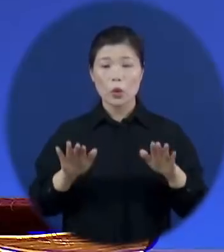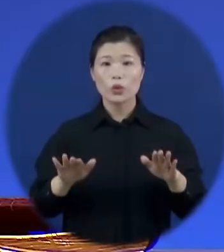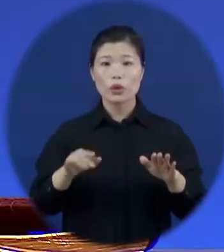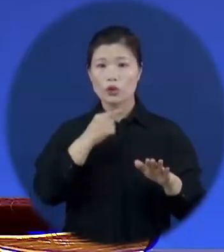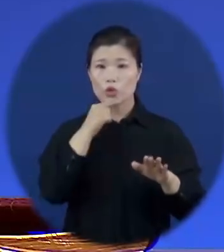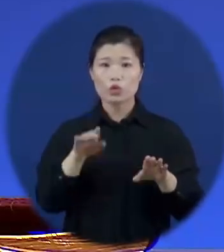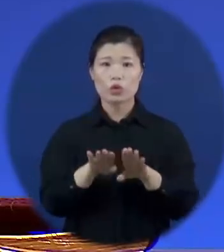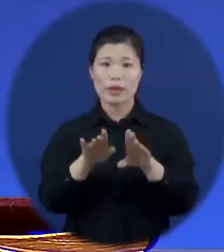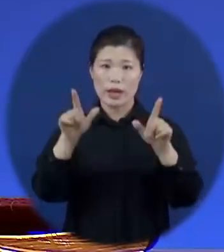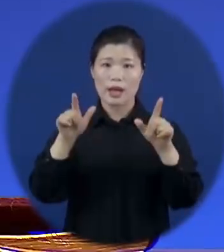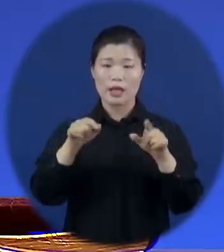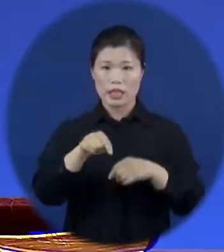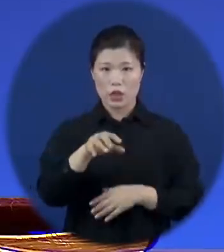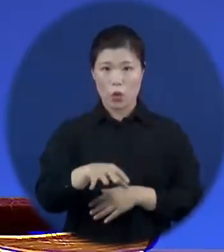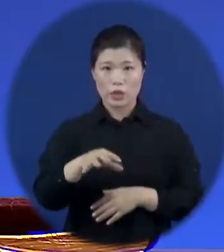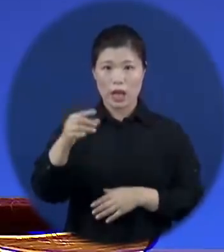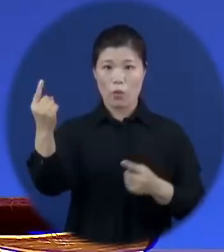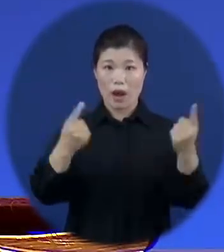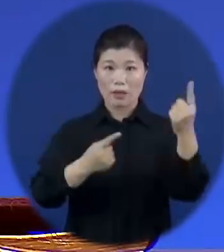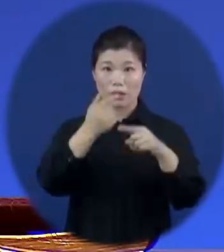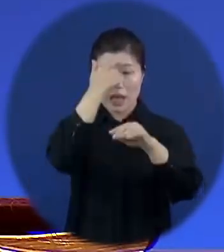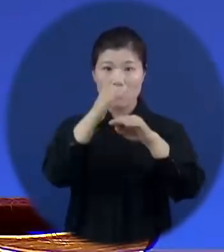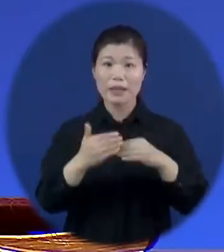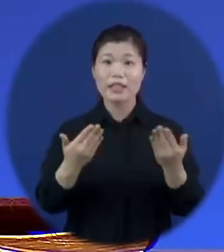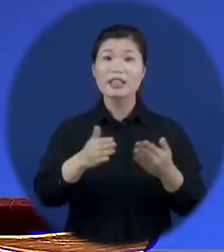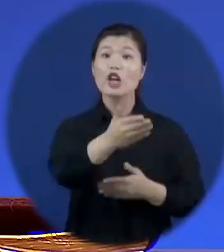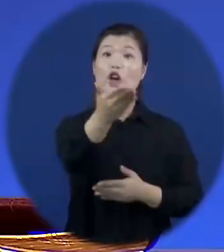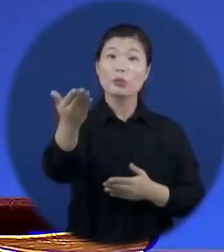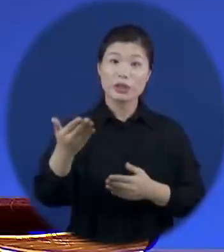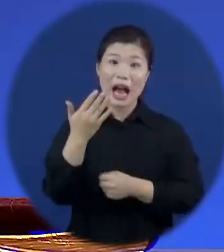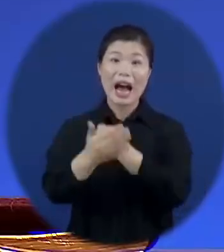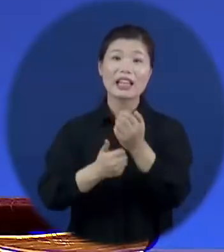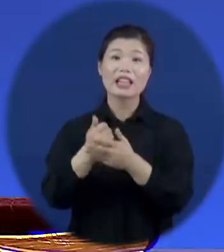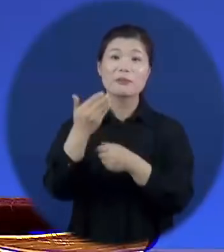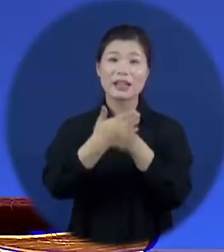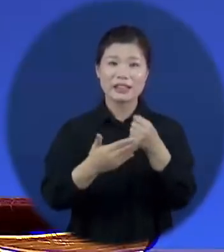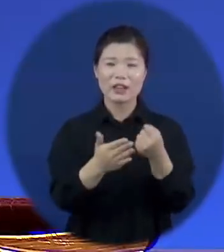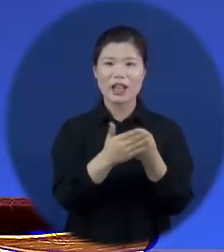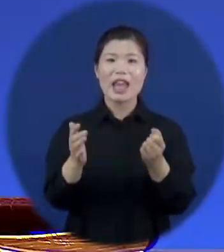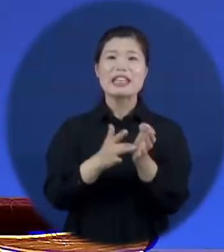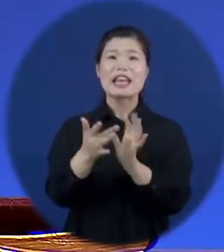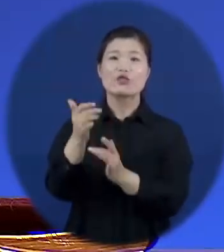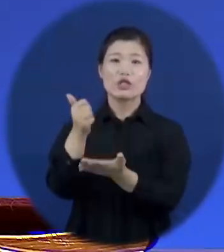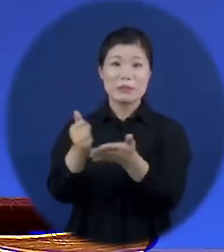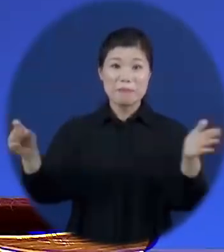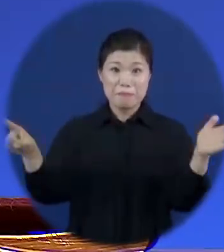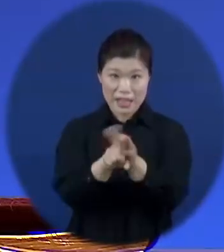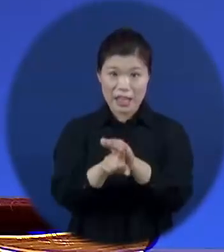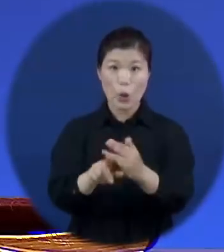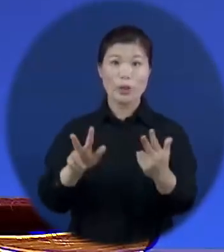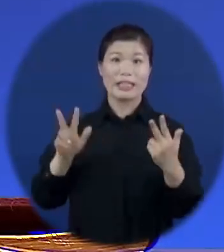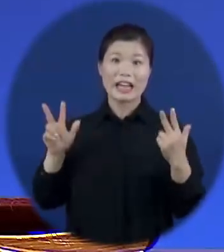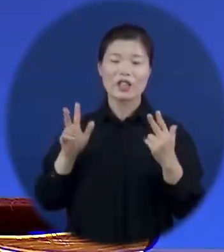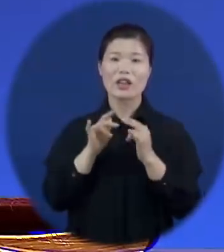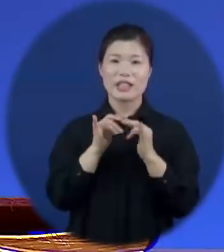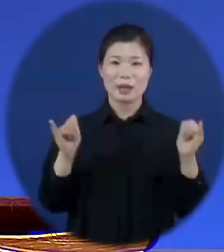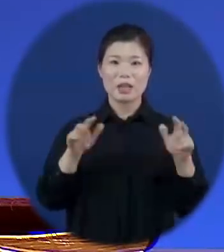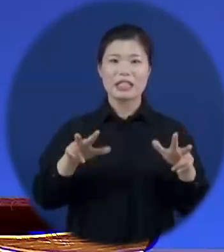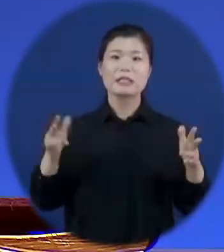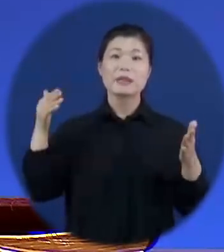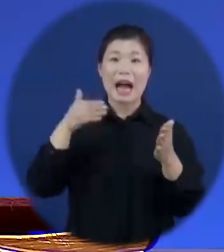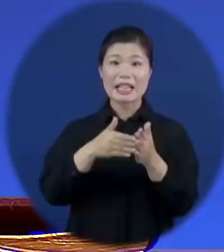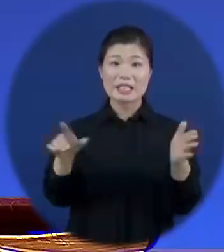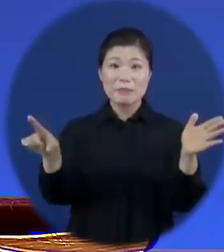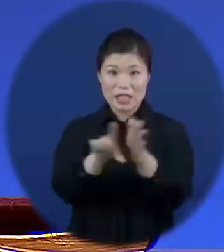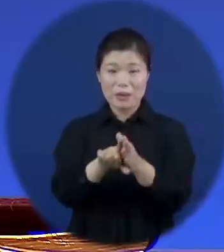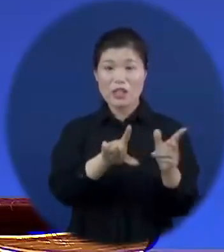오늘 주일에 이곳에 나와서 예배를 드리는 여러분은 하나님의 은혜로 인하여 예수님을 믿기로 작정하신 분들이고